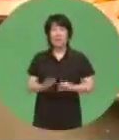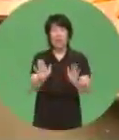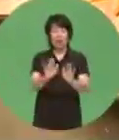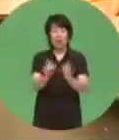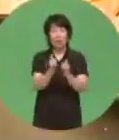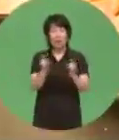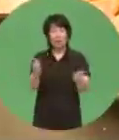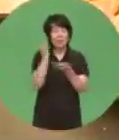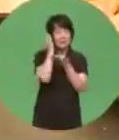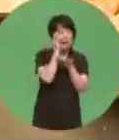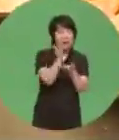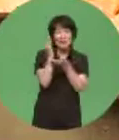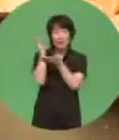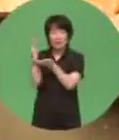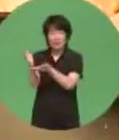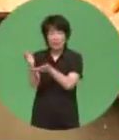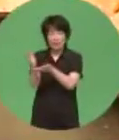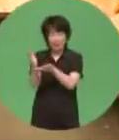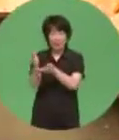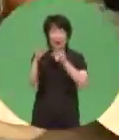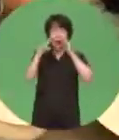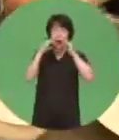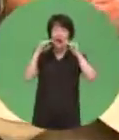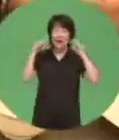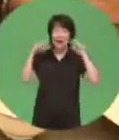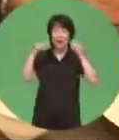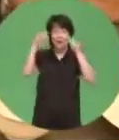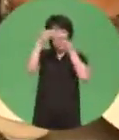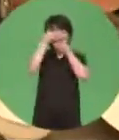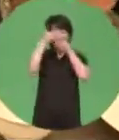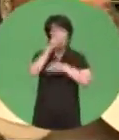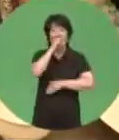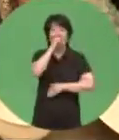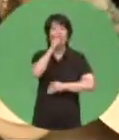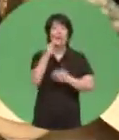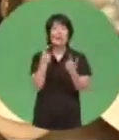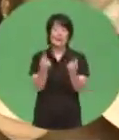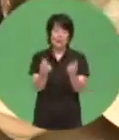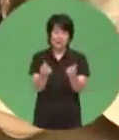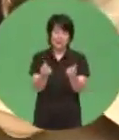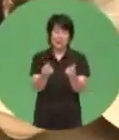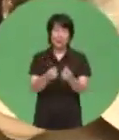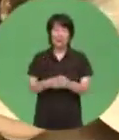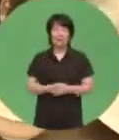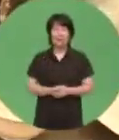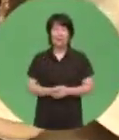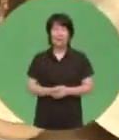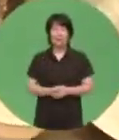話を聞いてみてみんなの笑顔や生き生きした表情が印象的でした。